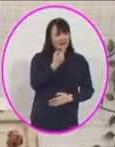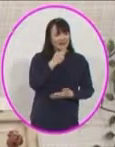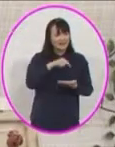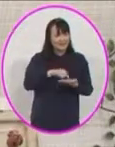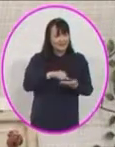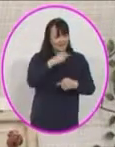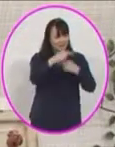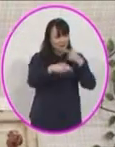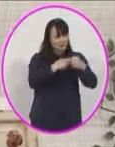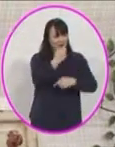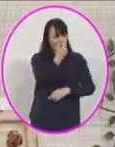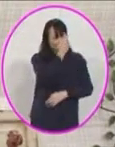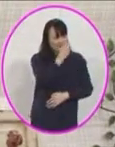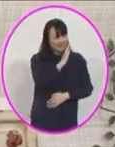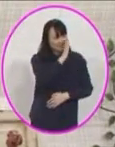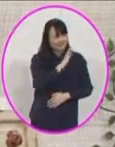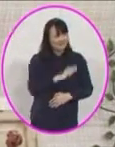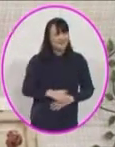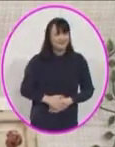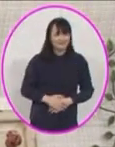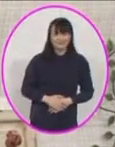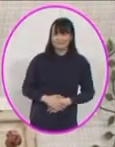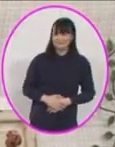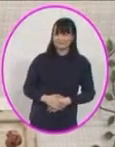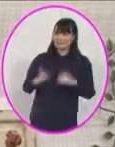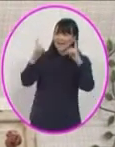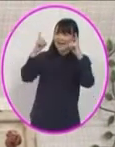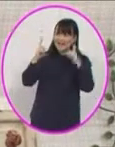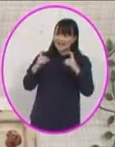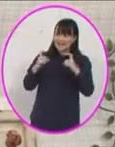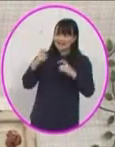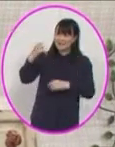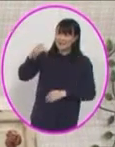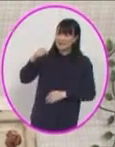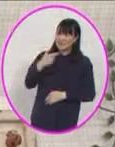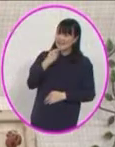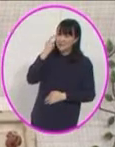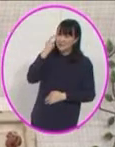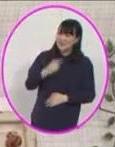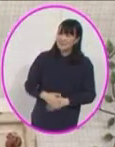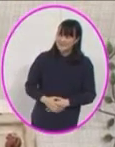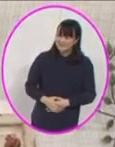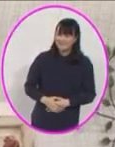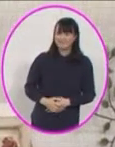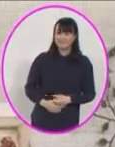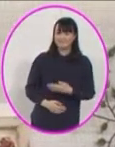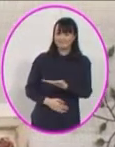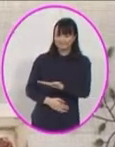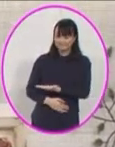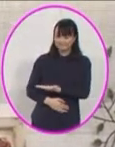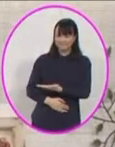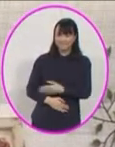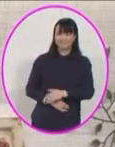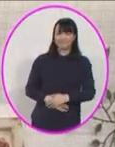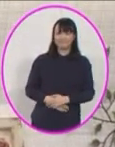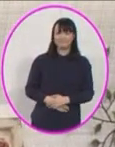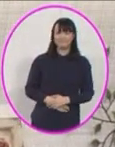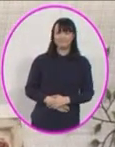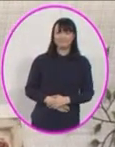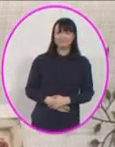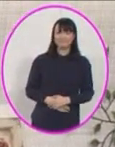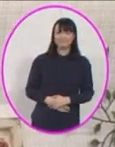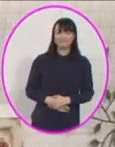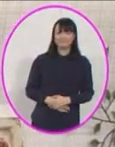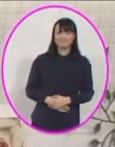やてぃ挨拶唐揚たいと思いますよはいわかりましたまず人差し指を領西4丁差し指を立てて